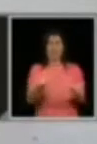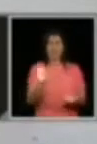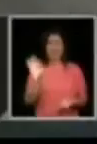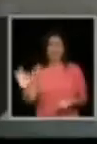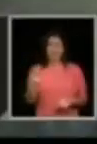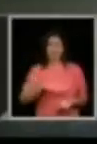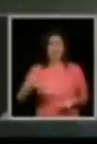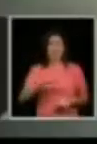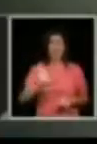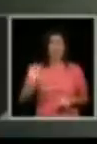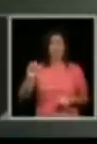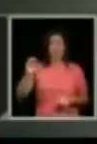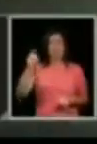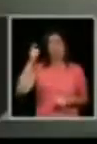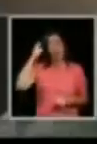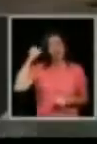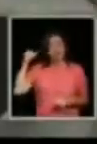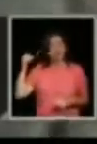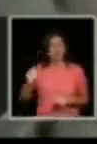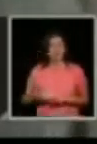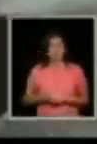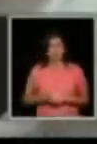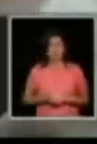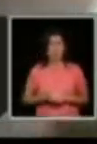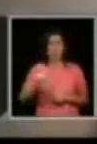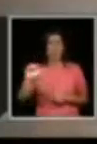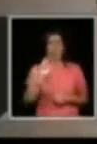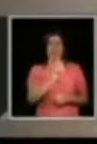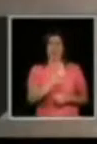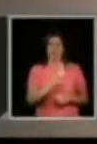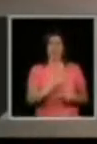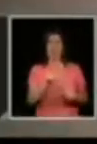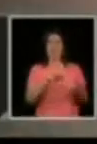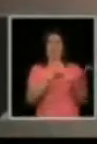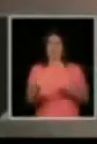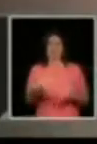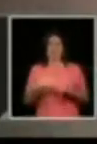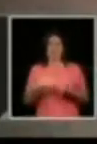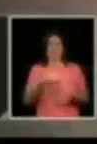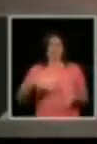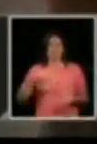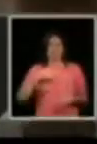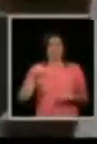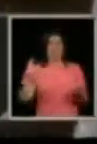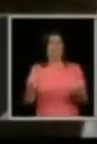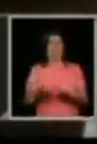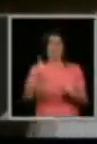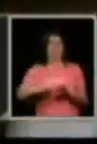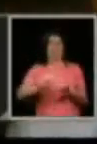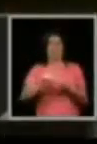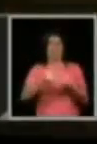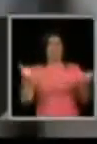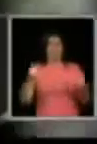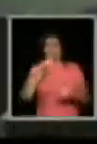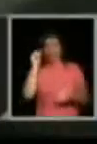באמת שלומם של אנשים ואמור לעסוק רק בזה בשעות עבודתו, אלא גם, אני מניחה, מכיר את האנשים